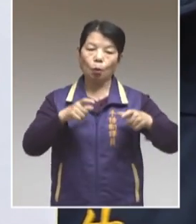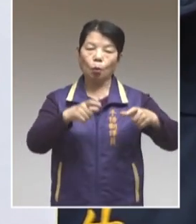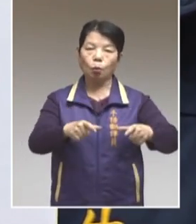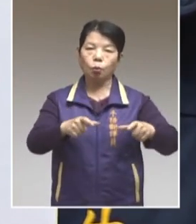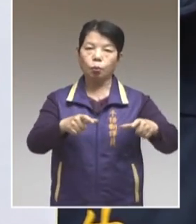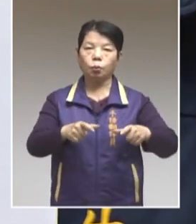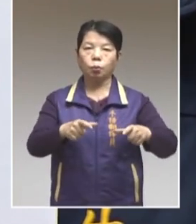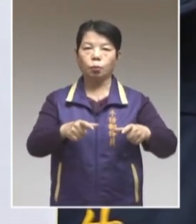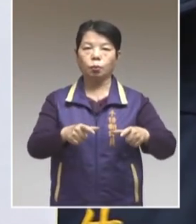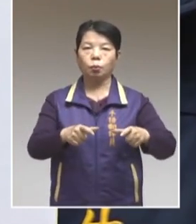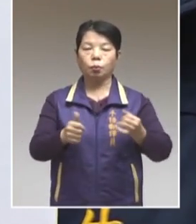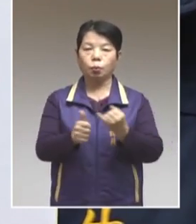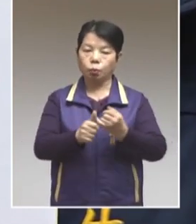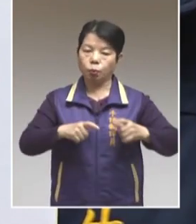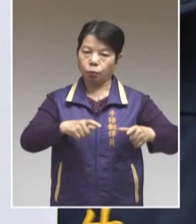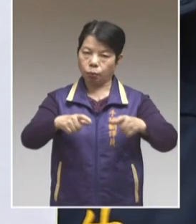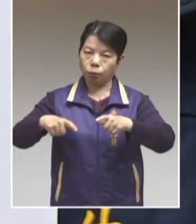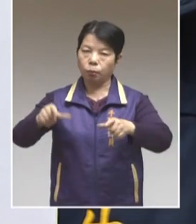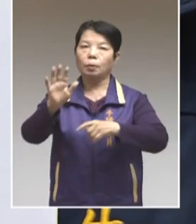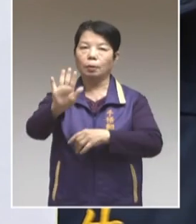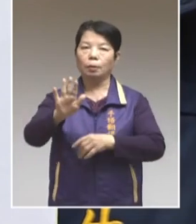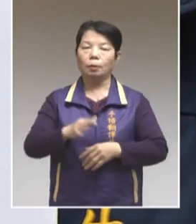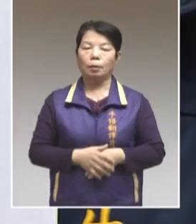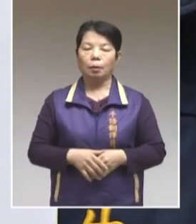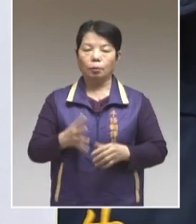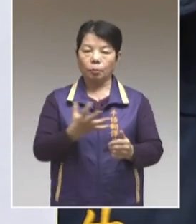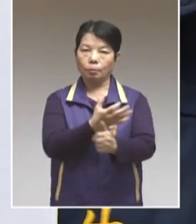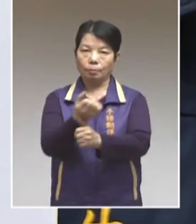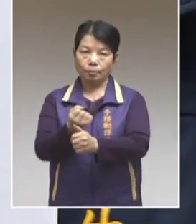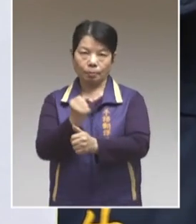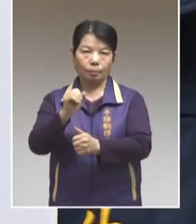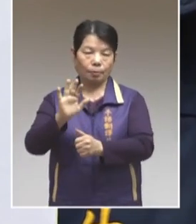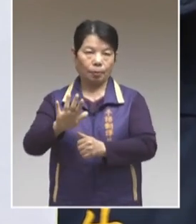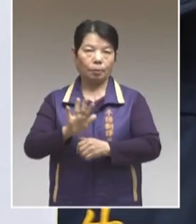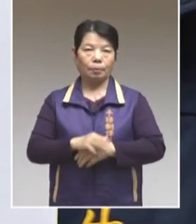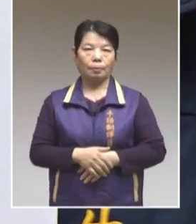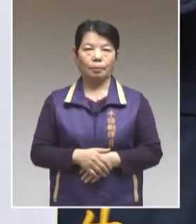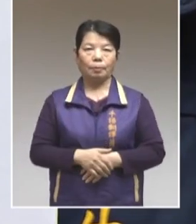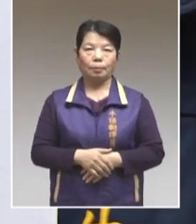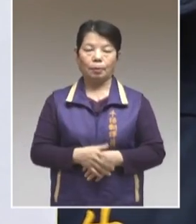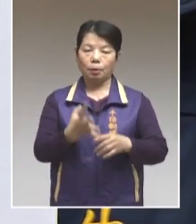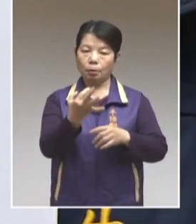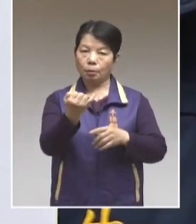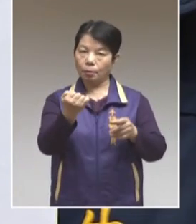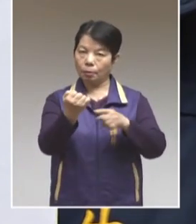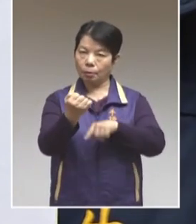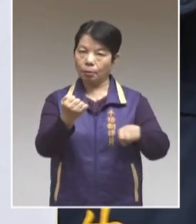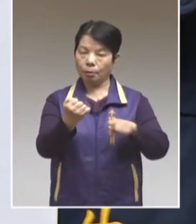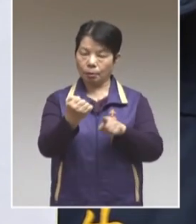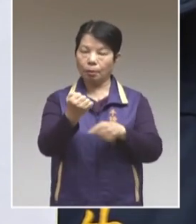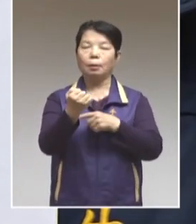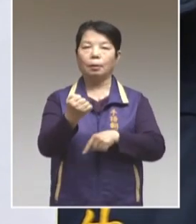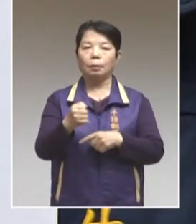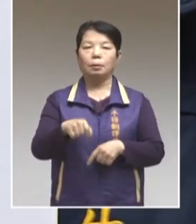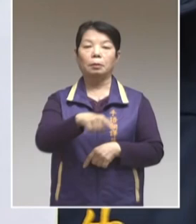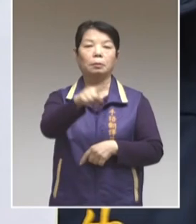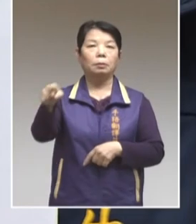宴席呢，基本上据了解，据掌握，也同时有几位来自于高风险这